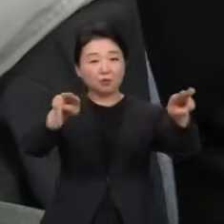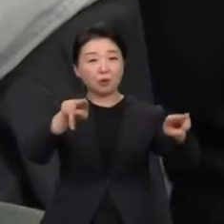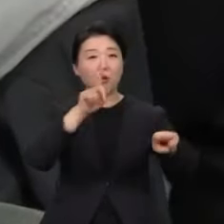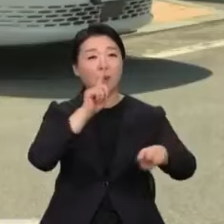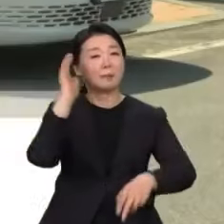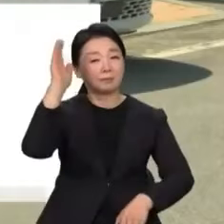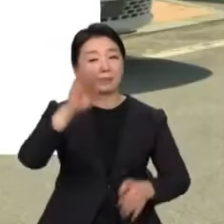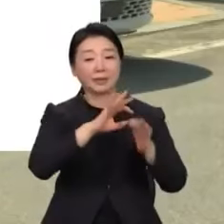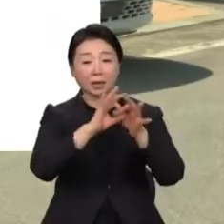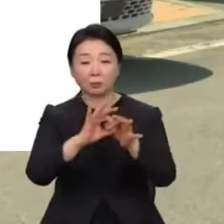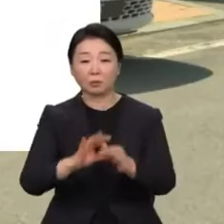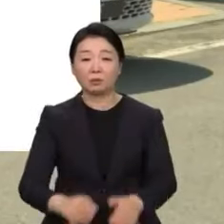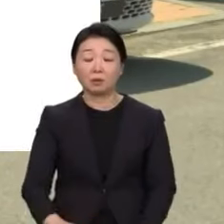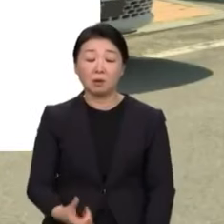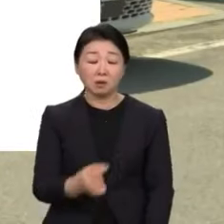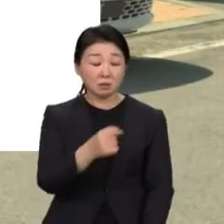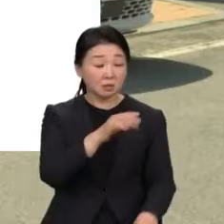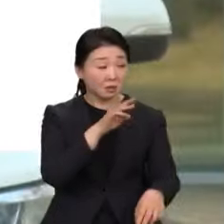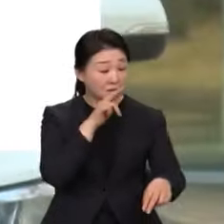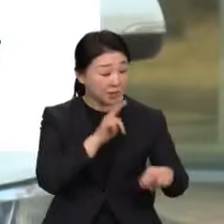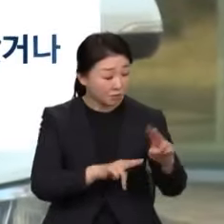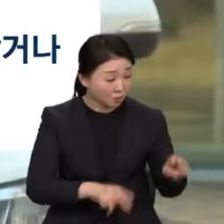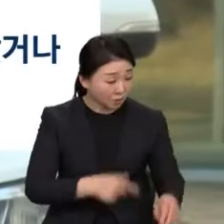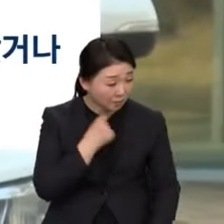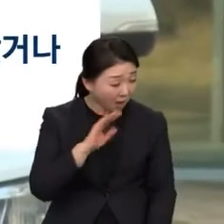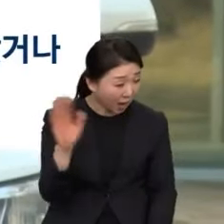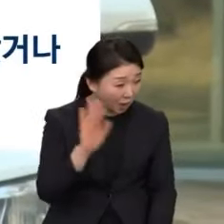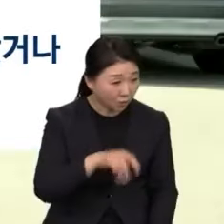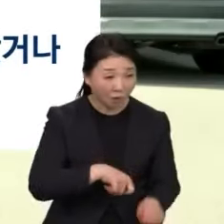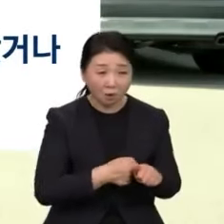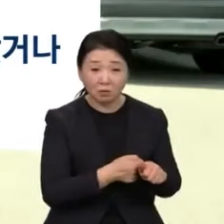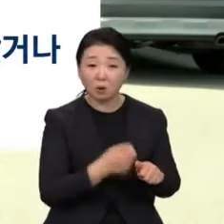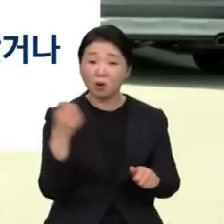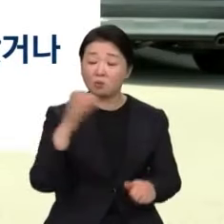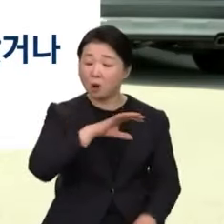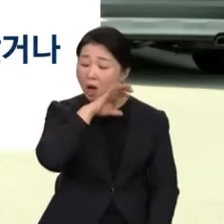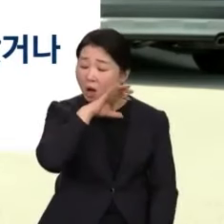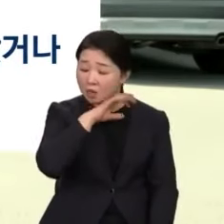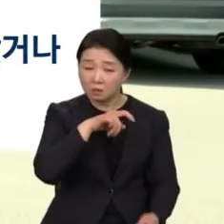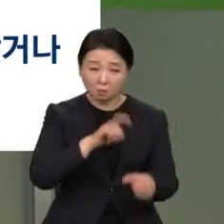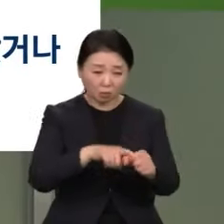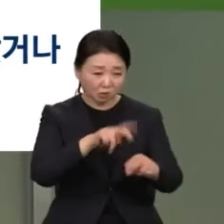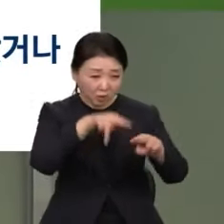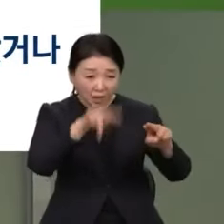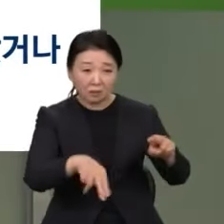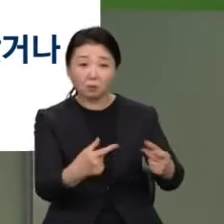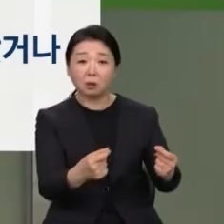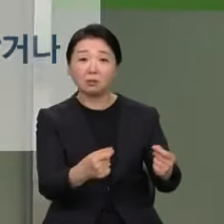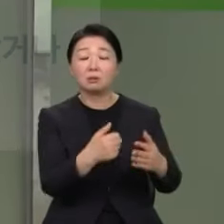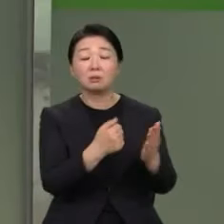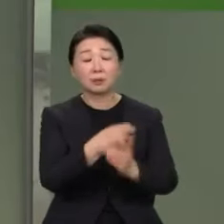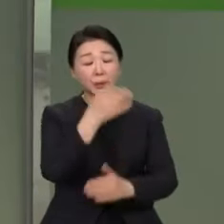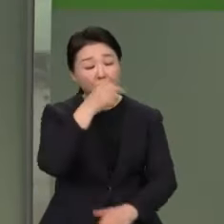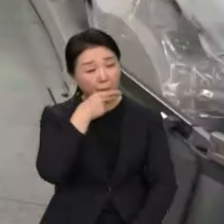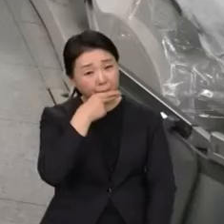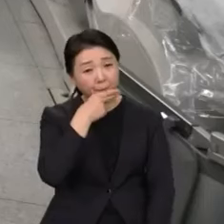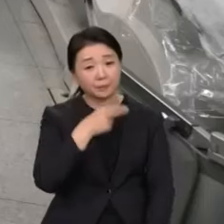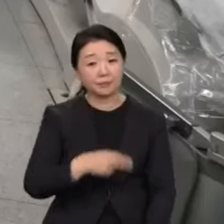주장해왔습니다. 진짜 그만두고 싶어서가 아니라 억지로 혹은 항의 차원에서 쓴 거라 효력이 없다는